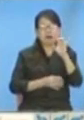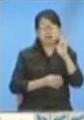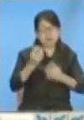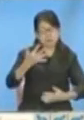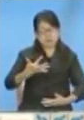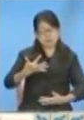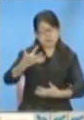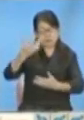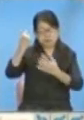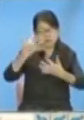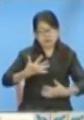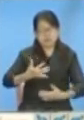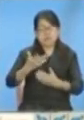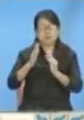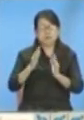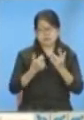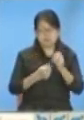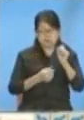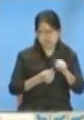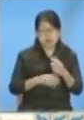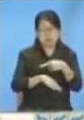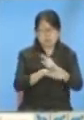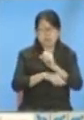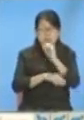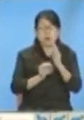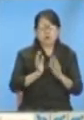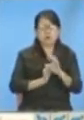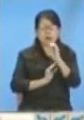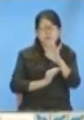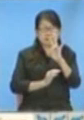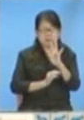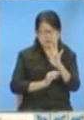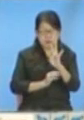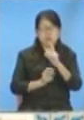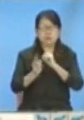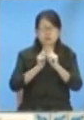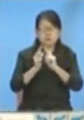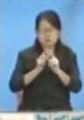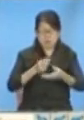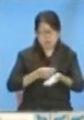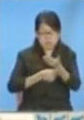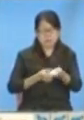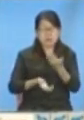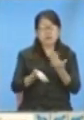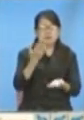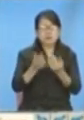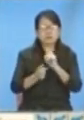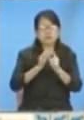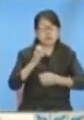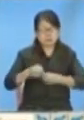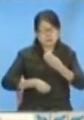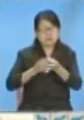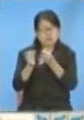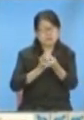ปแล้วเพราะท่านได้วินิจฉัยไปแล้วว่าให้57ท่านที่ได้ขอสวนความเห็นนั้นได้พูด